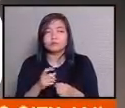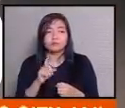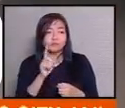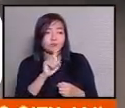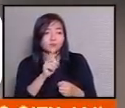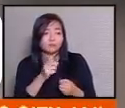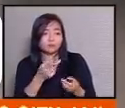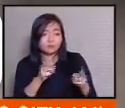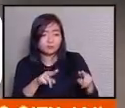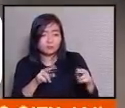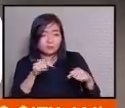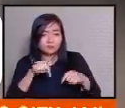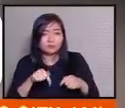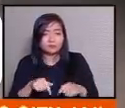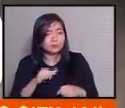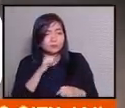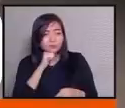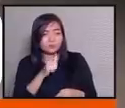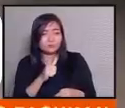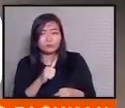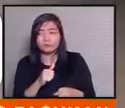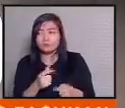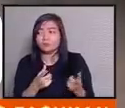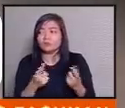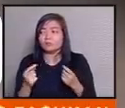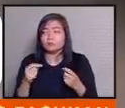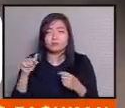pag hindi ko ginawa yung ginawa.